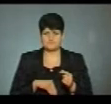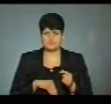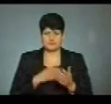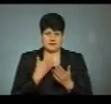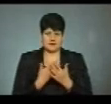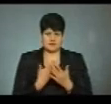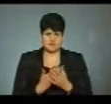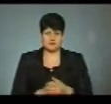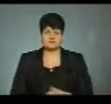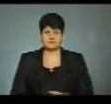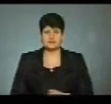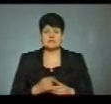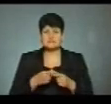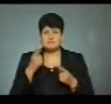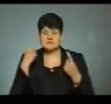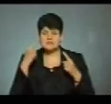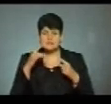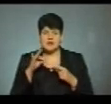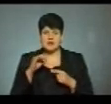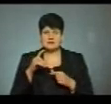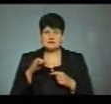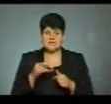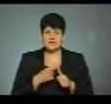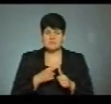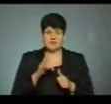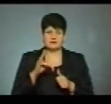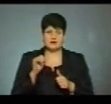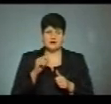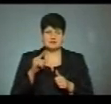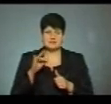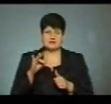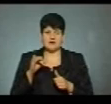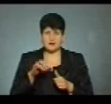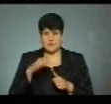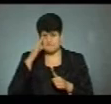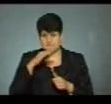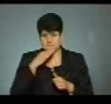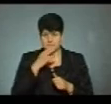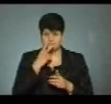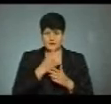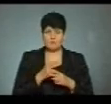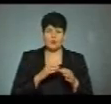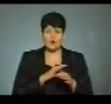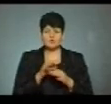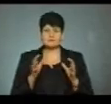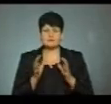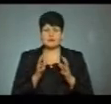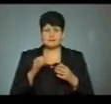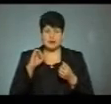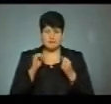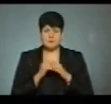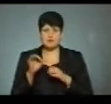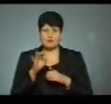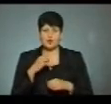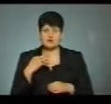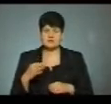знак. Це мистецька резиденція імені Назарія Войтовича. Батько Юрій ініціював такий проект, щоб зберегти пам'ять про сина.